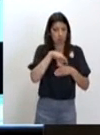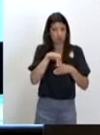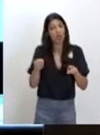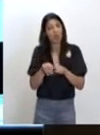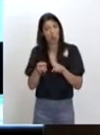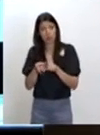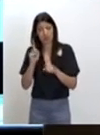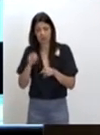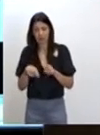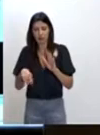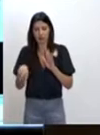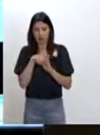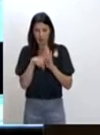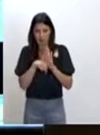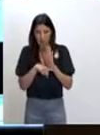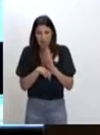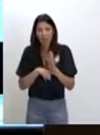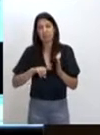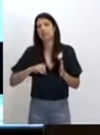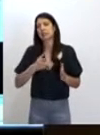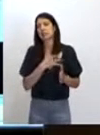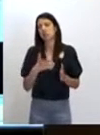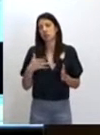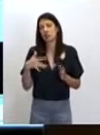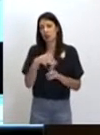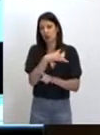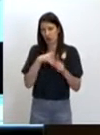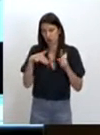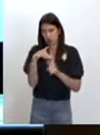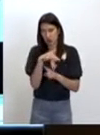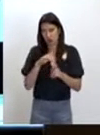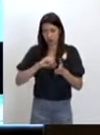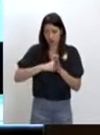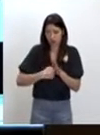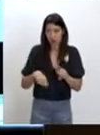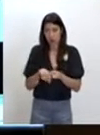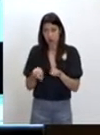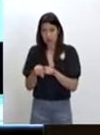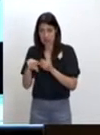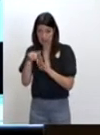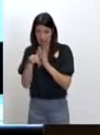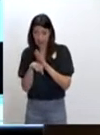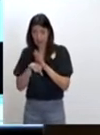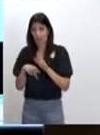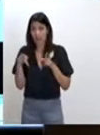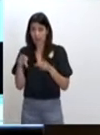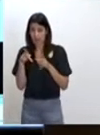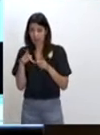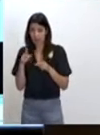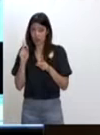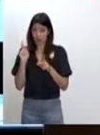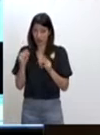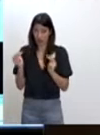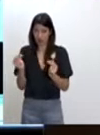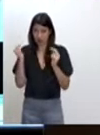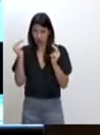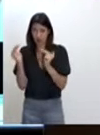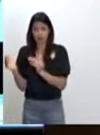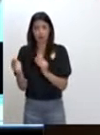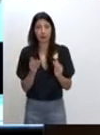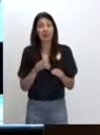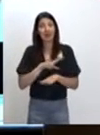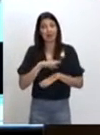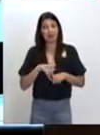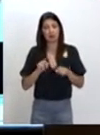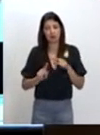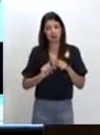environnementale, de grandes exigences également pédagogiques. Et enfin, pour terminer sur le travail